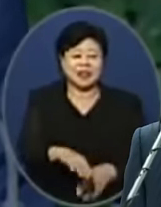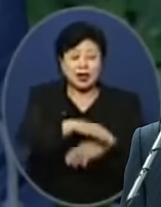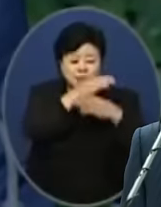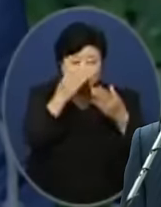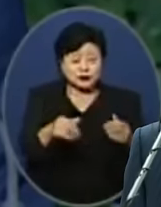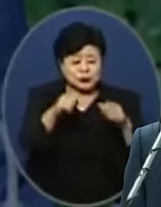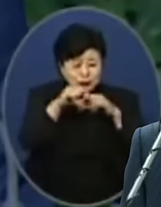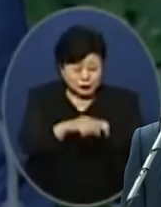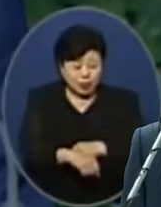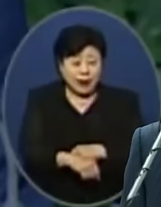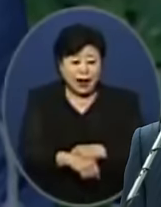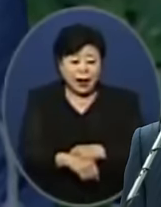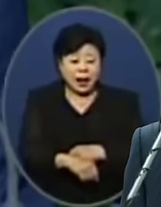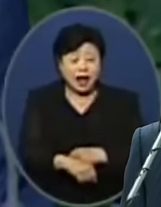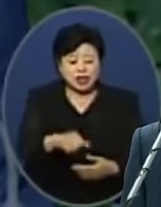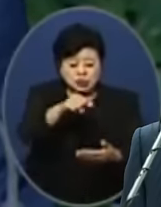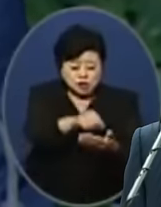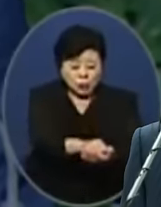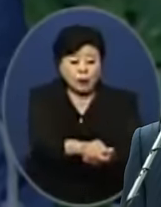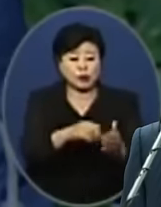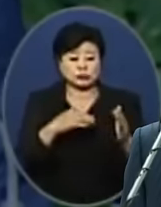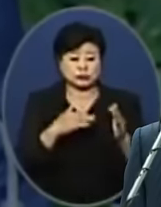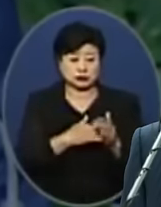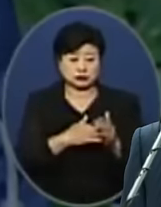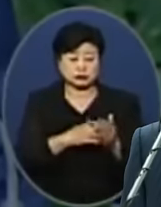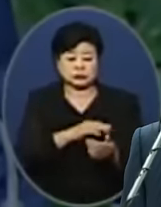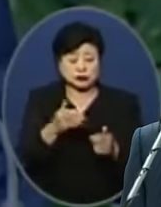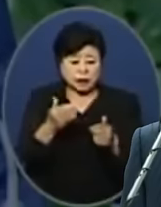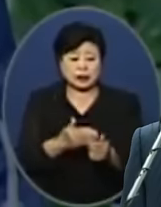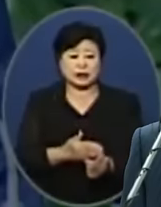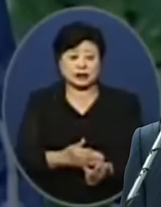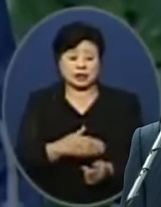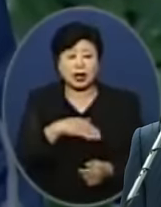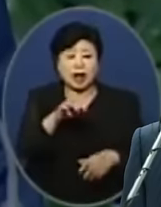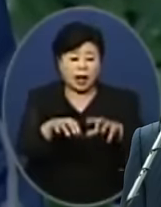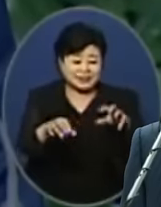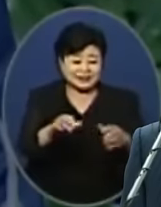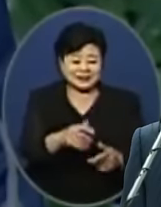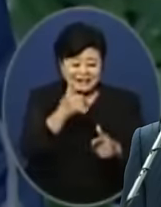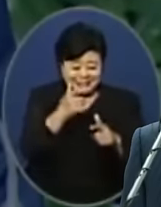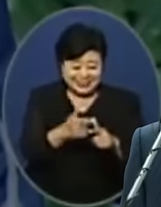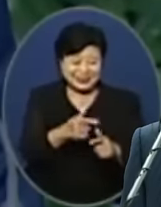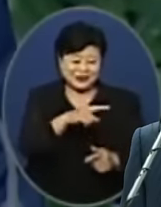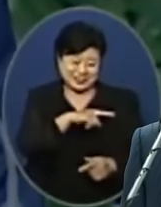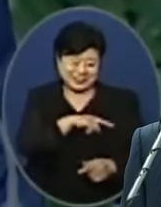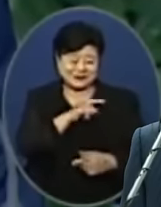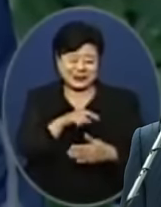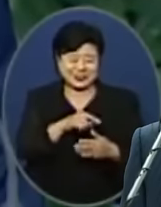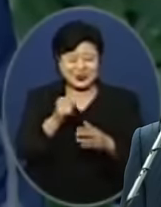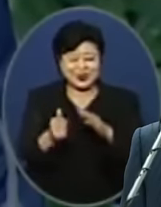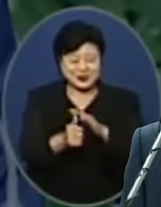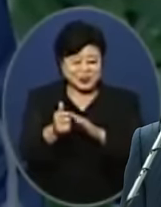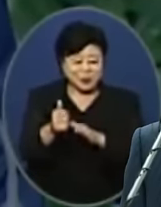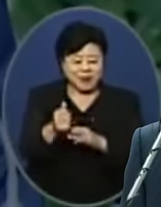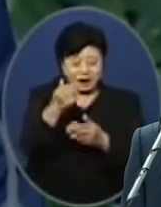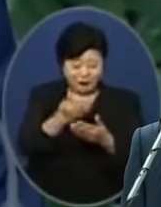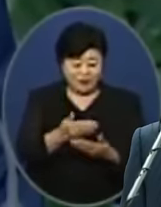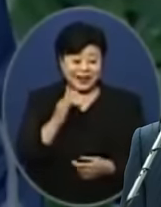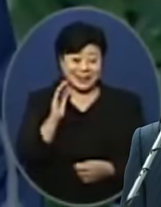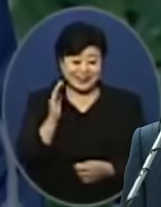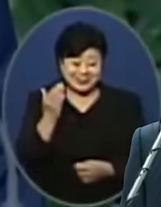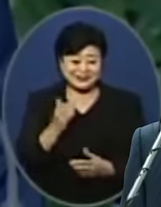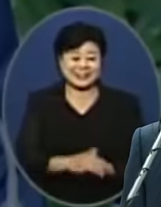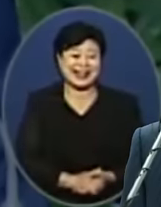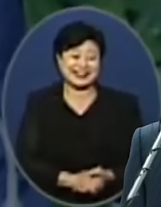모든 절망을 정복해버리시고 우리에게 어디를 가다 예수 이름 안에서 소망을 얻게 만들어 주신